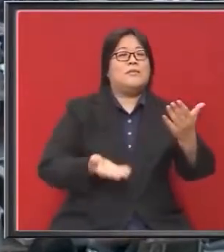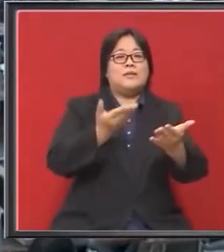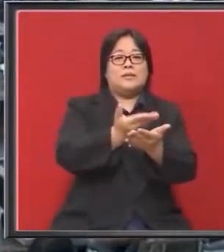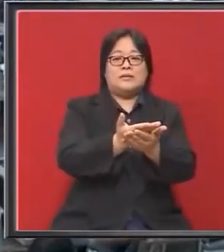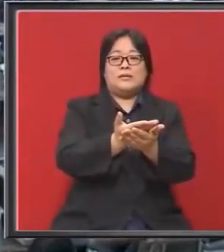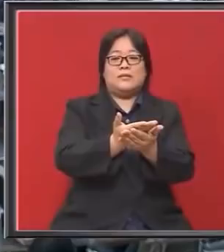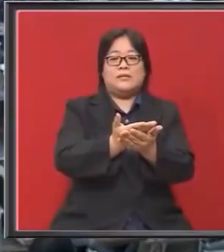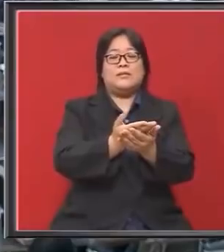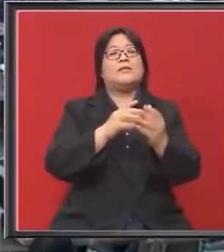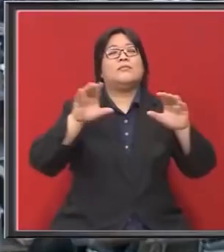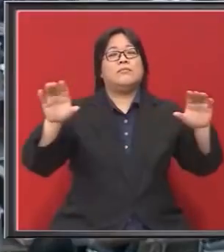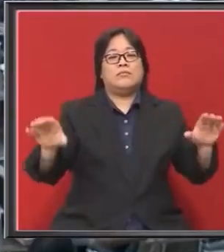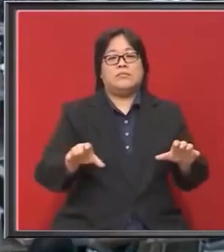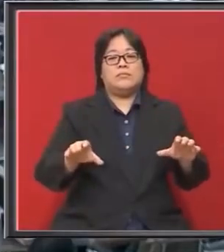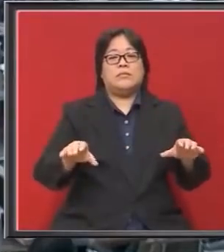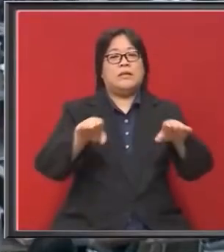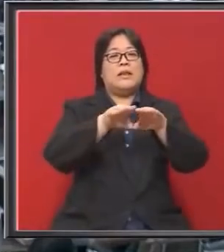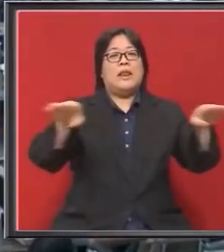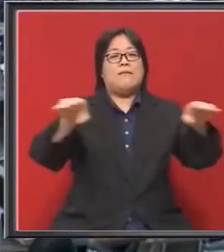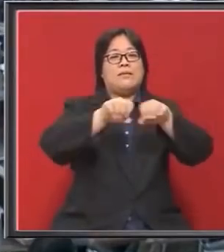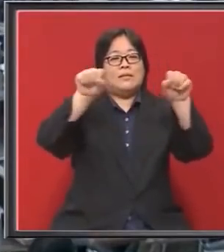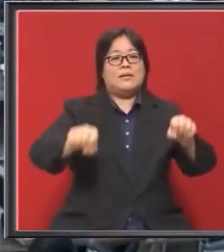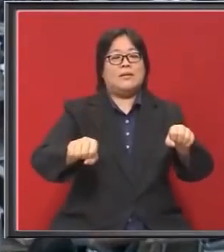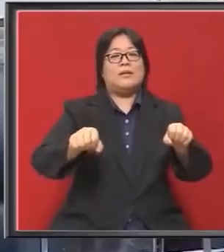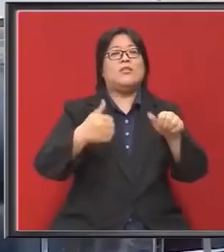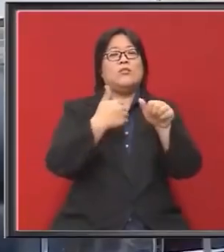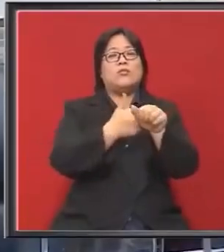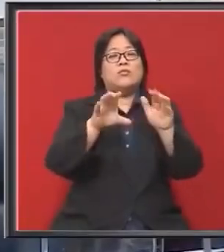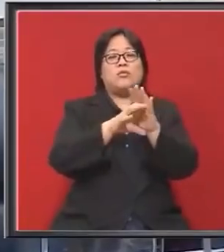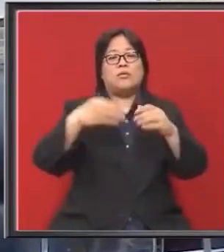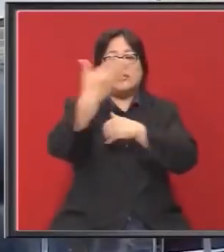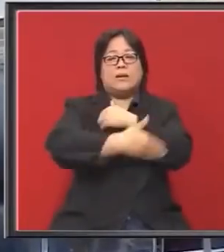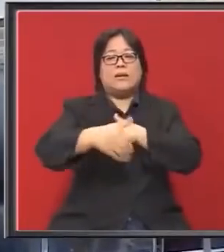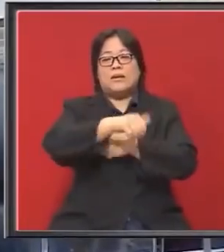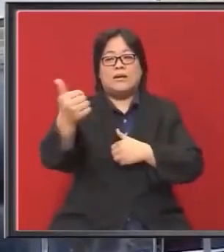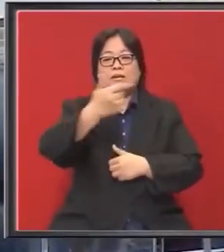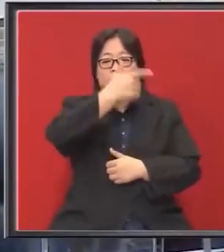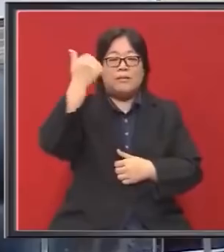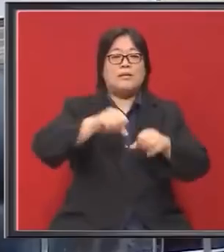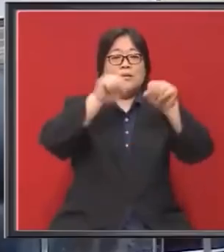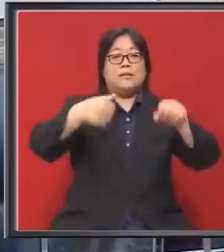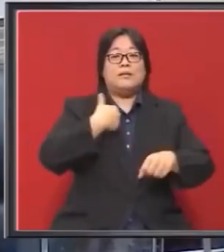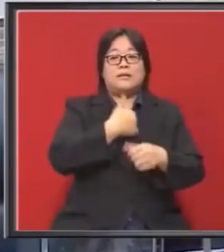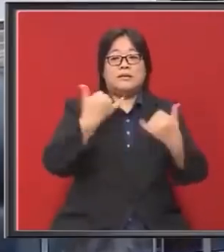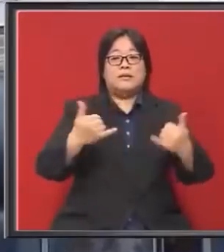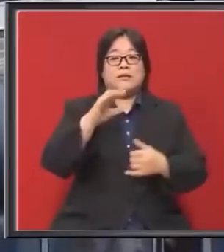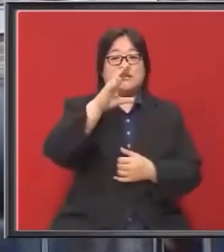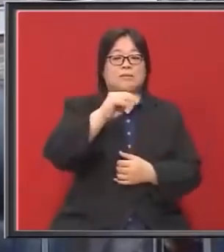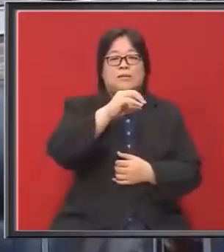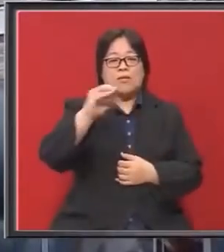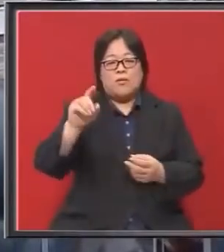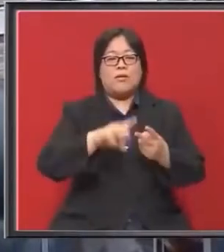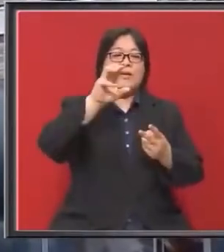bercadang untuk mengimplementasi level system seperti yang digunakan di negara lain karena sistemnya kita gunakan